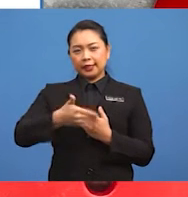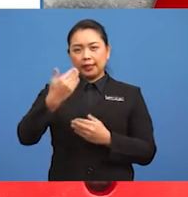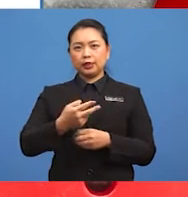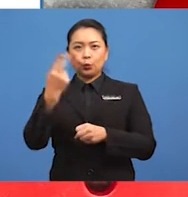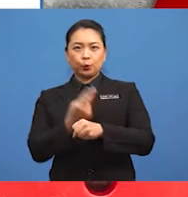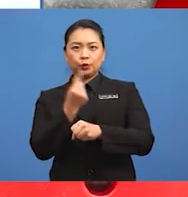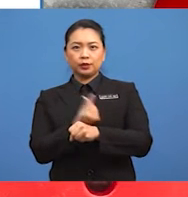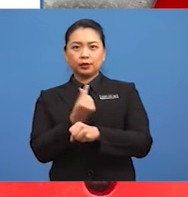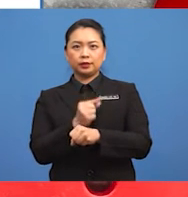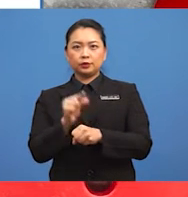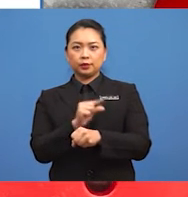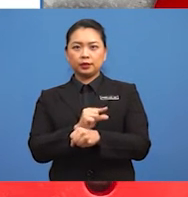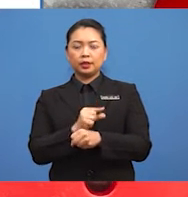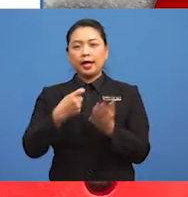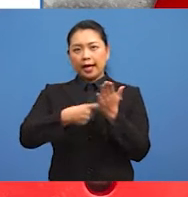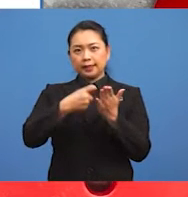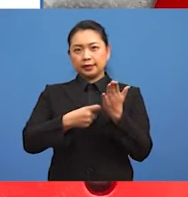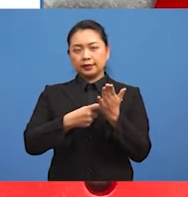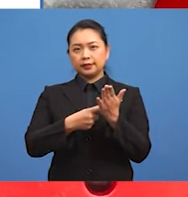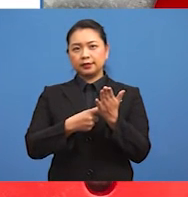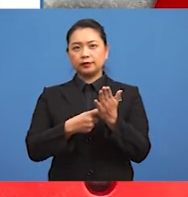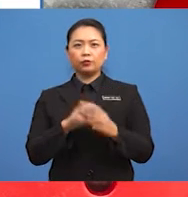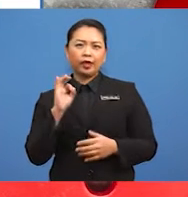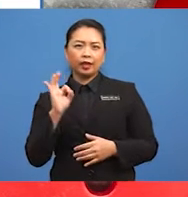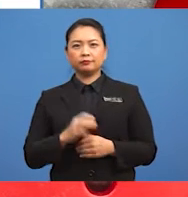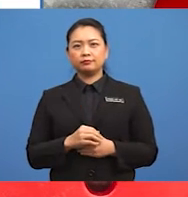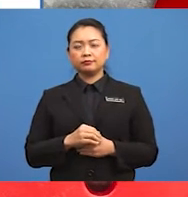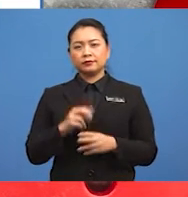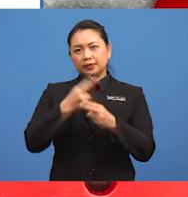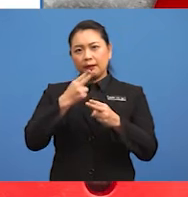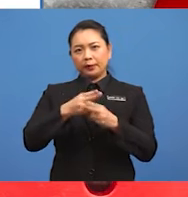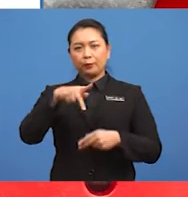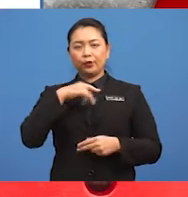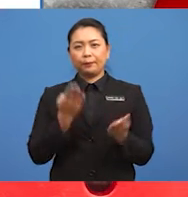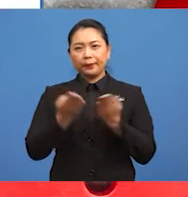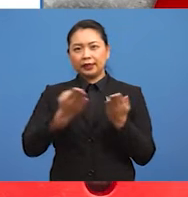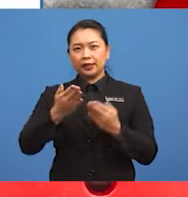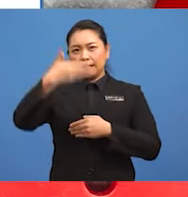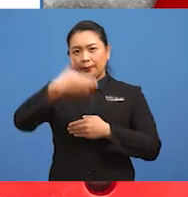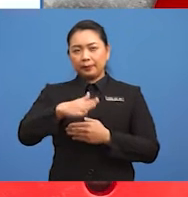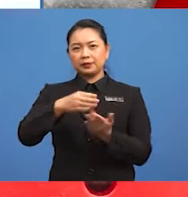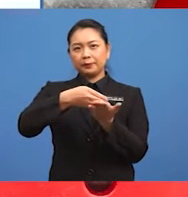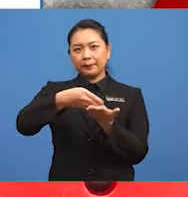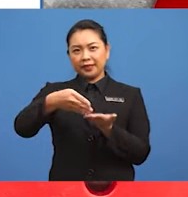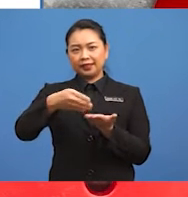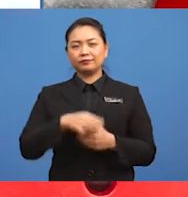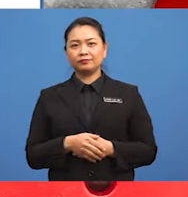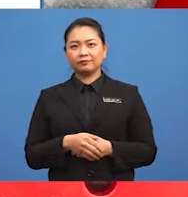digunakan, harga yang berpatutan, jenama yang mempunyai perkhidmatan selepas